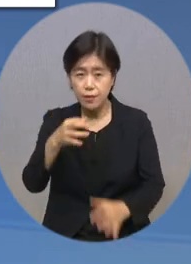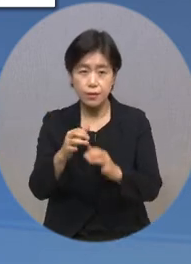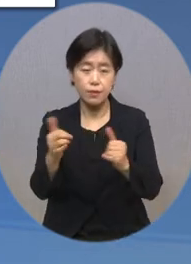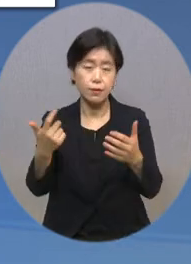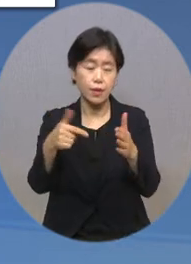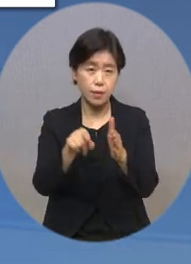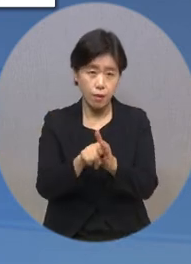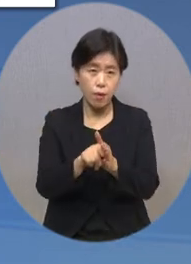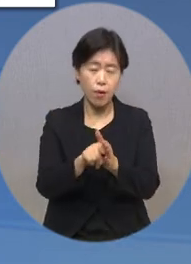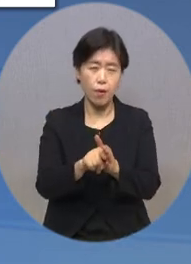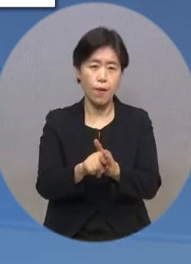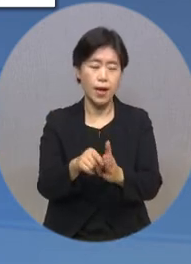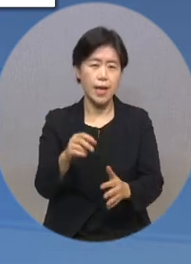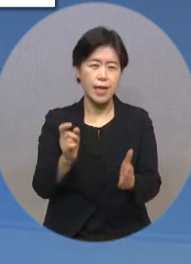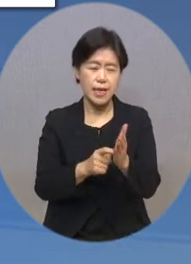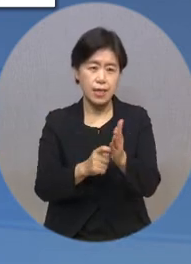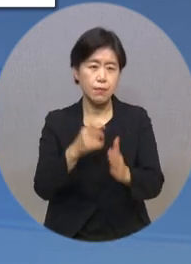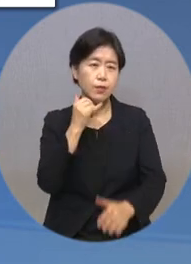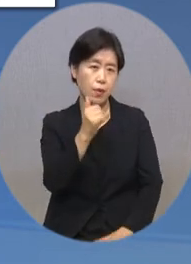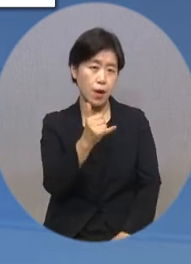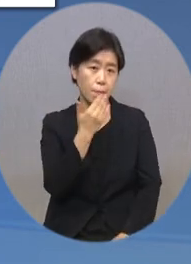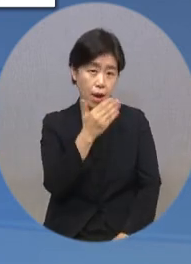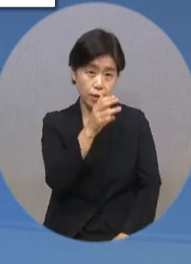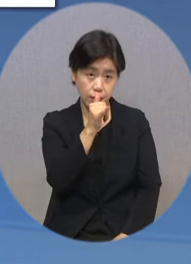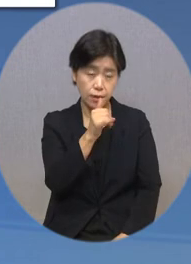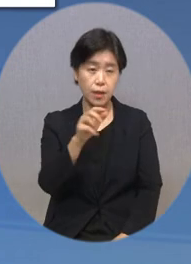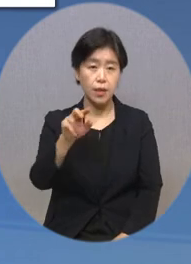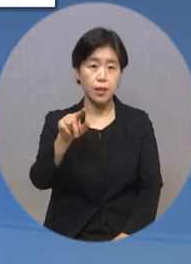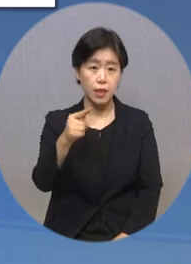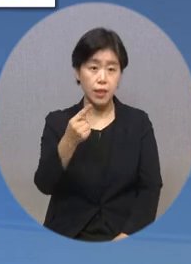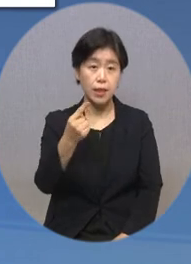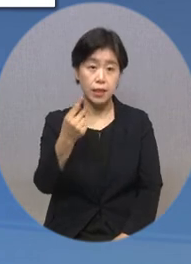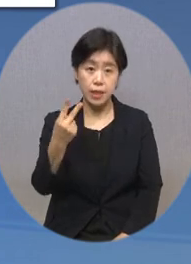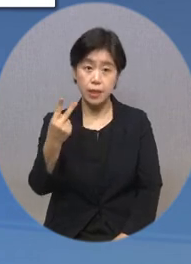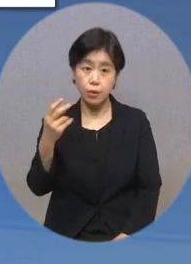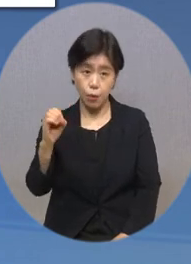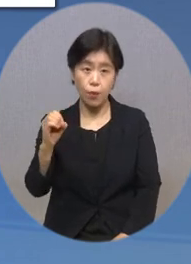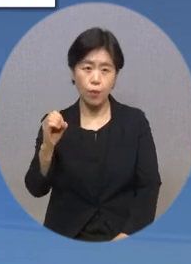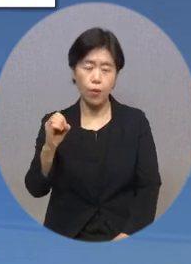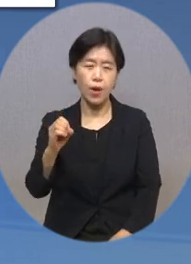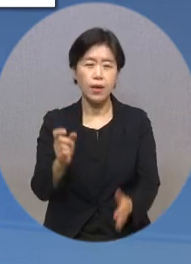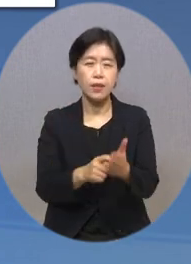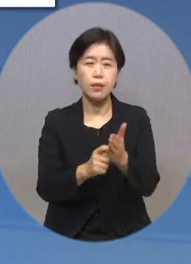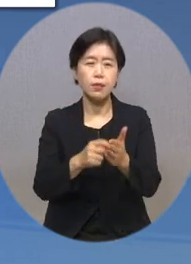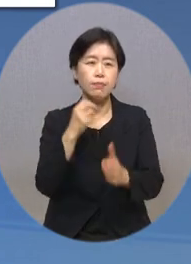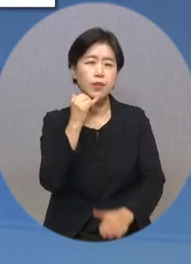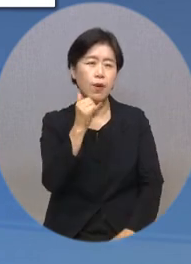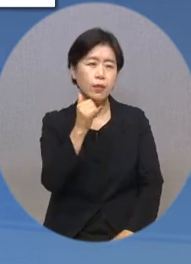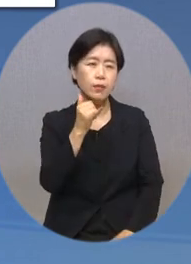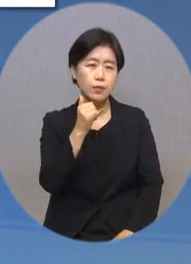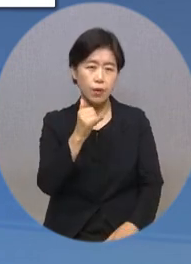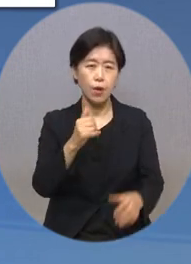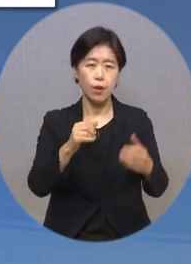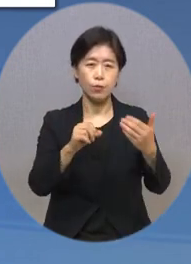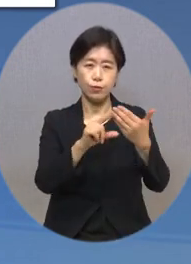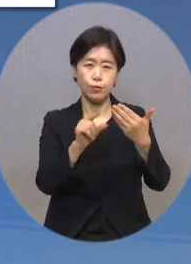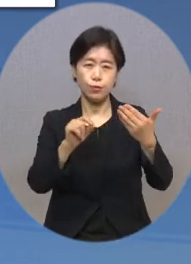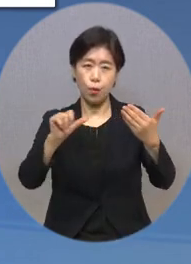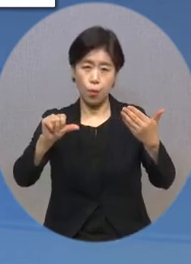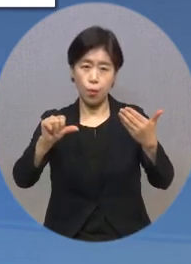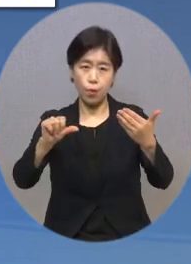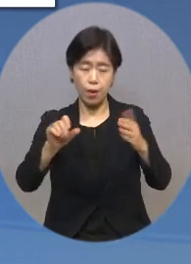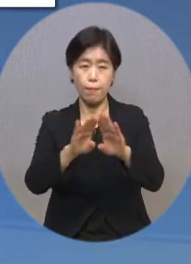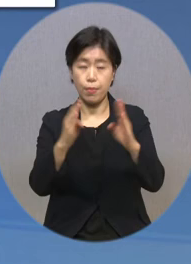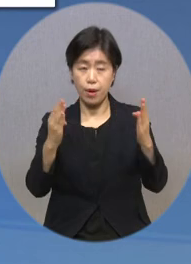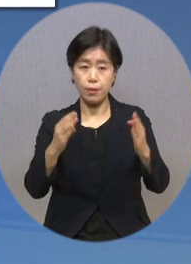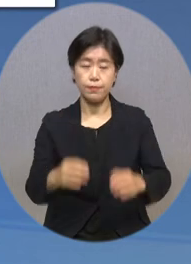사후 관리까지 받을 수 있는 120 긴급복지 상담 콜센터를 9월 5일 공식 개통했습니다. 이에